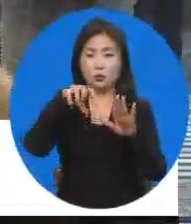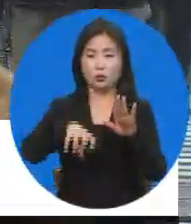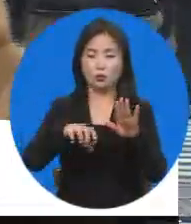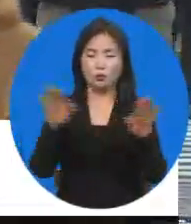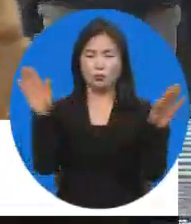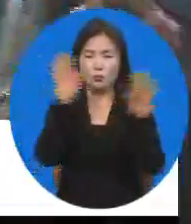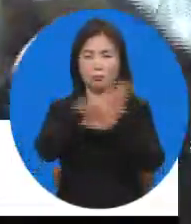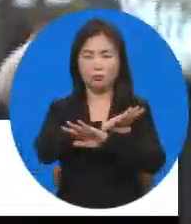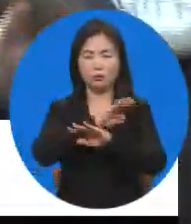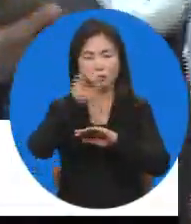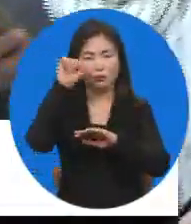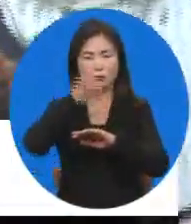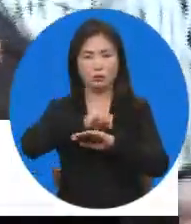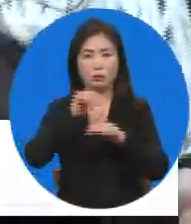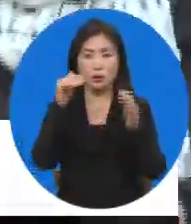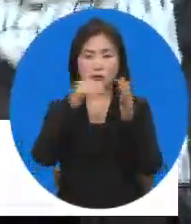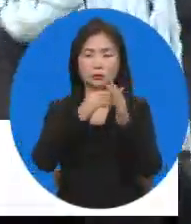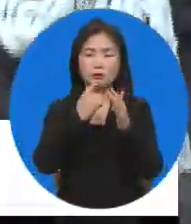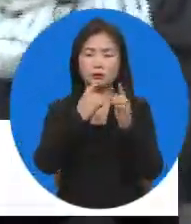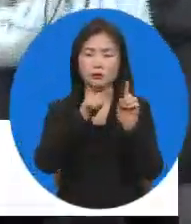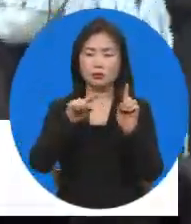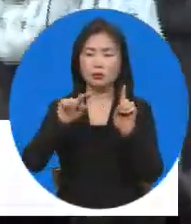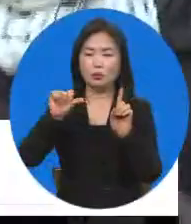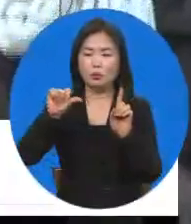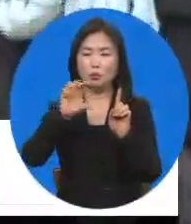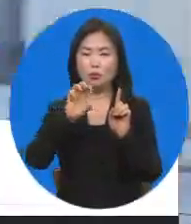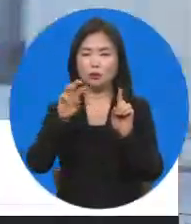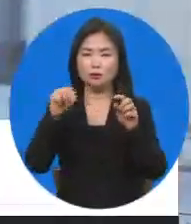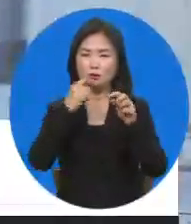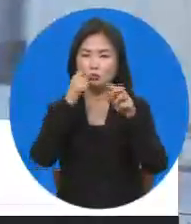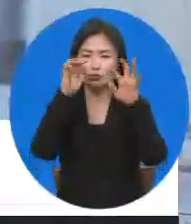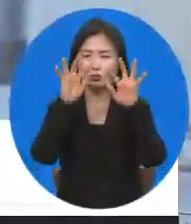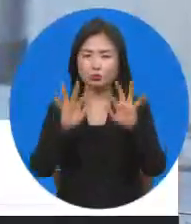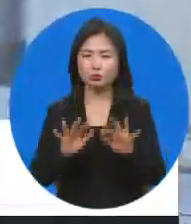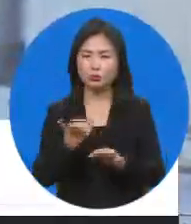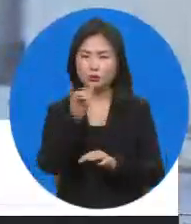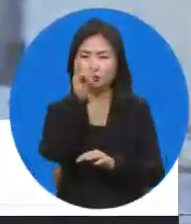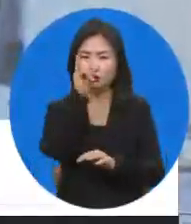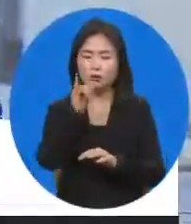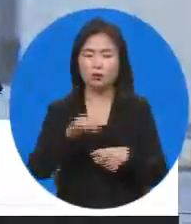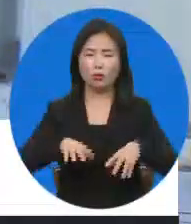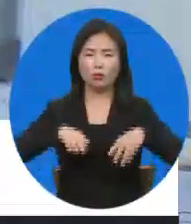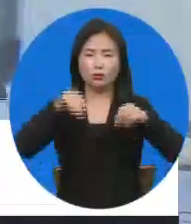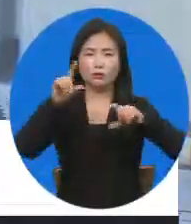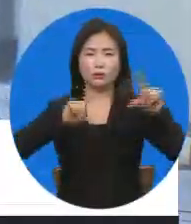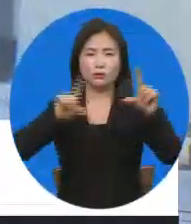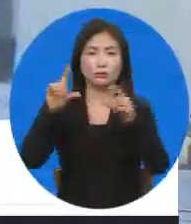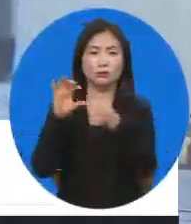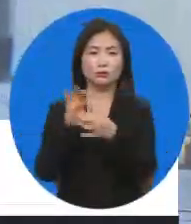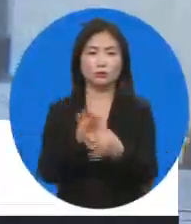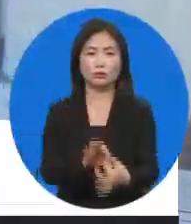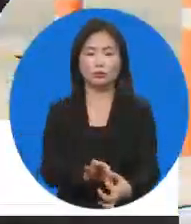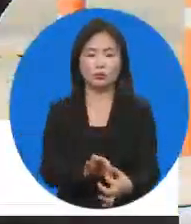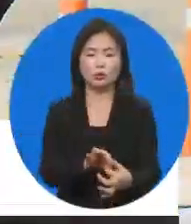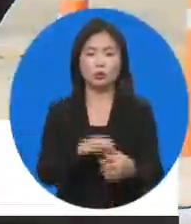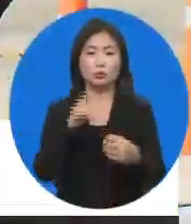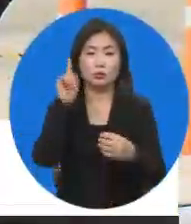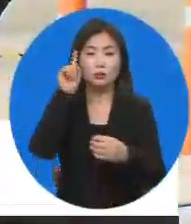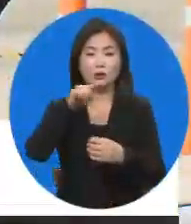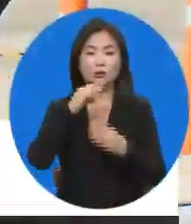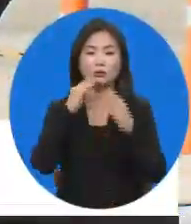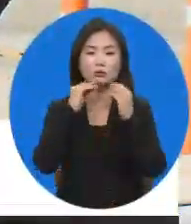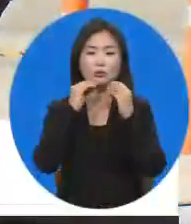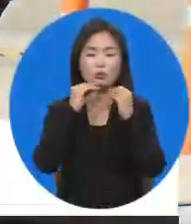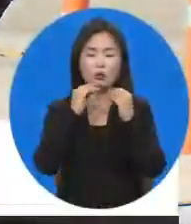오늘 밤부터 내일 새벽까지 이래서 o cm 한번 어케 눈이 내려 겠지만 건조한 날씨는 이어지겠습니다 주말에 내일은